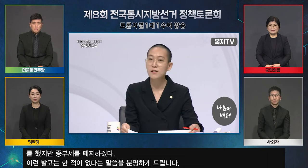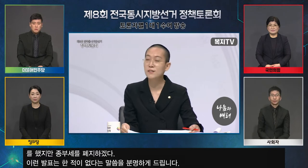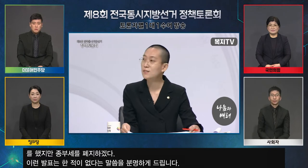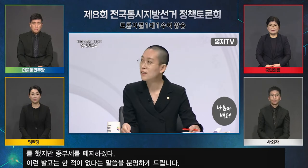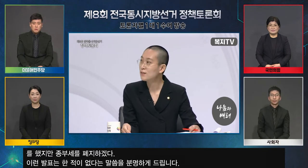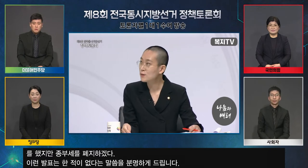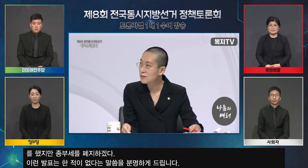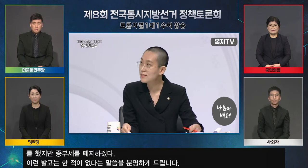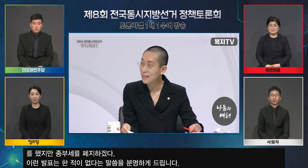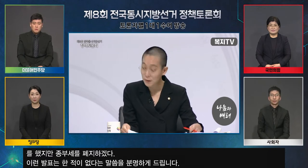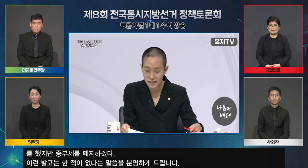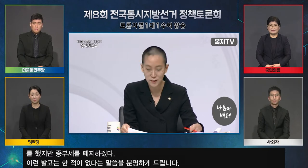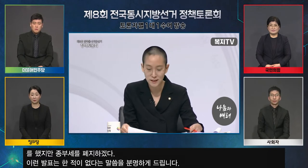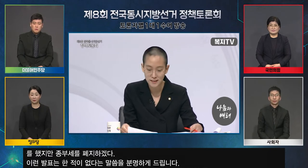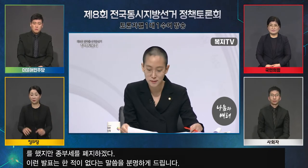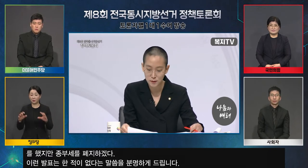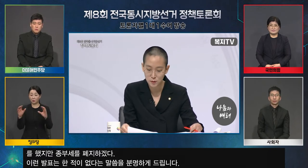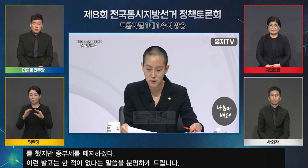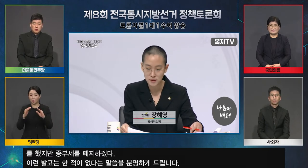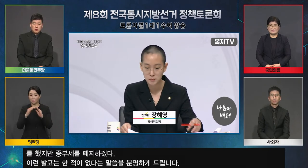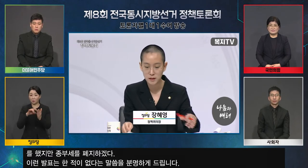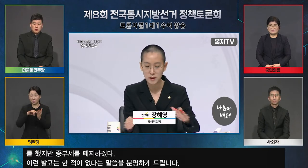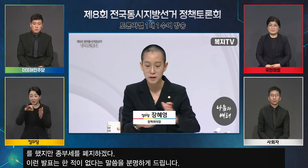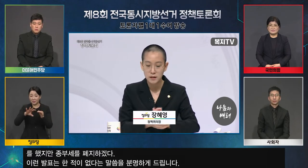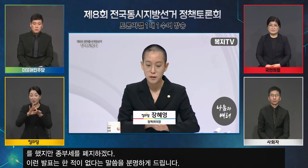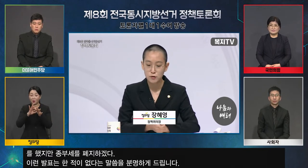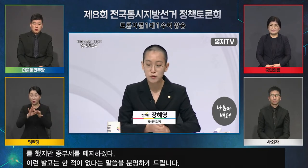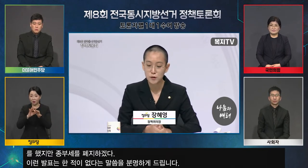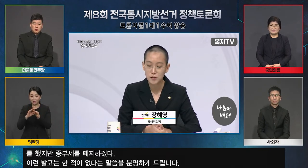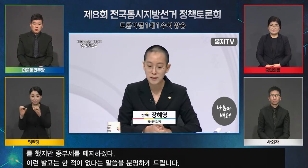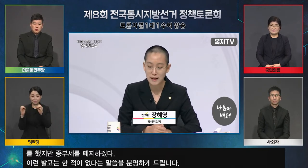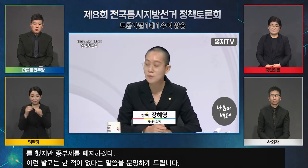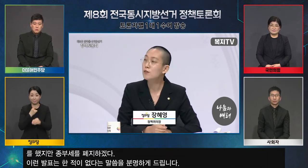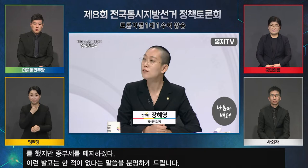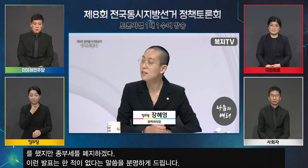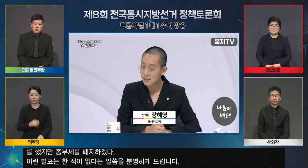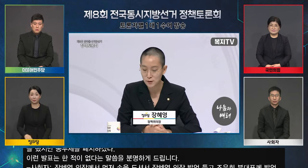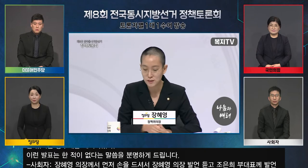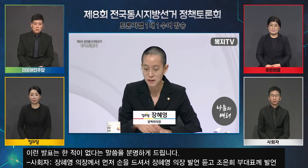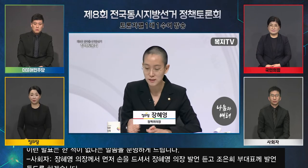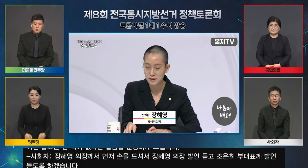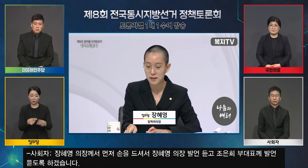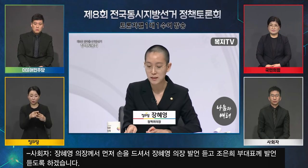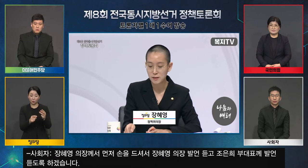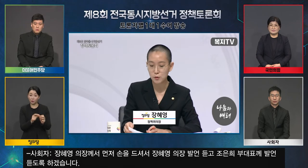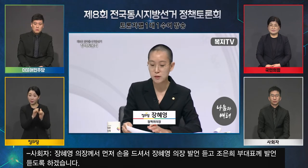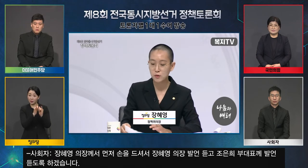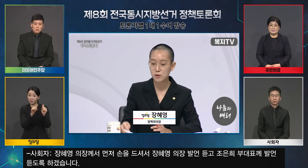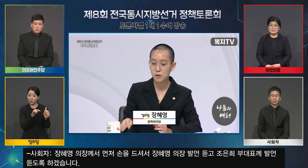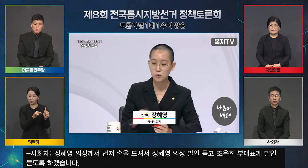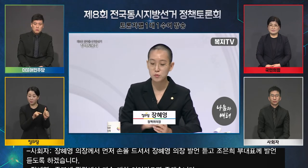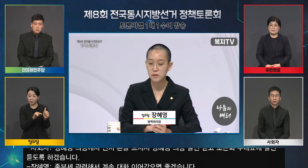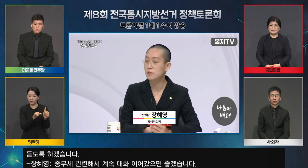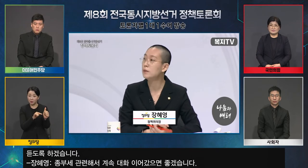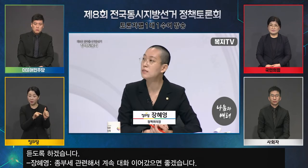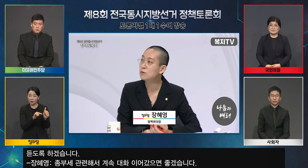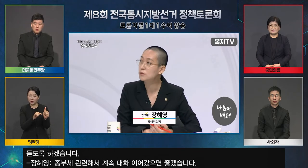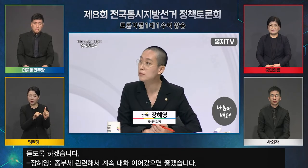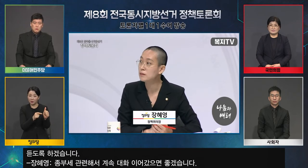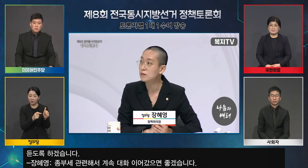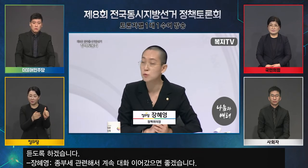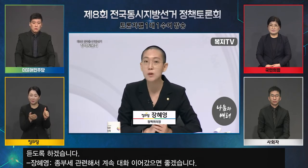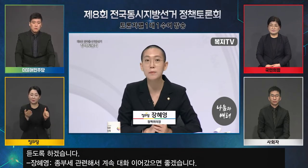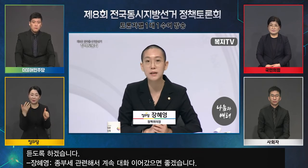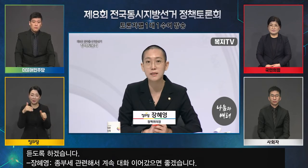네 종부세 관련해서 계속 대화와 이어나갔으면 좋겠습니다. 윤석열 당선인께서는 사실 지난 대선 과정에서 종부세를